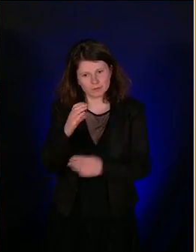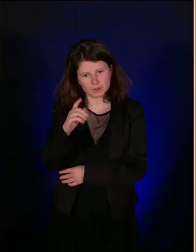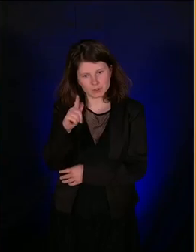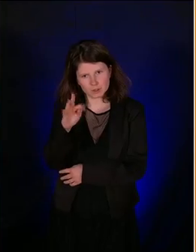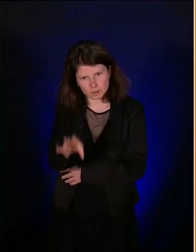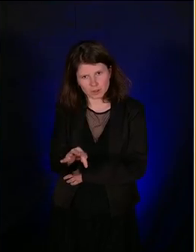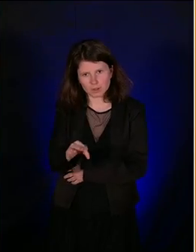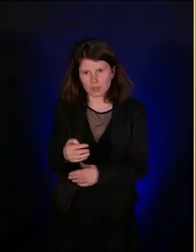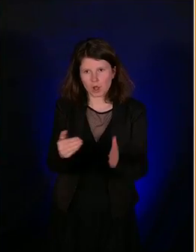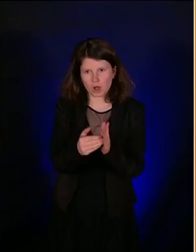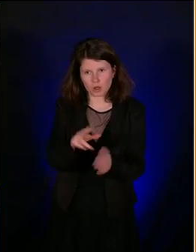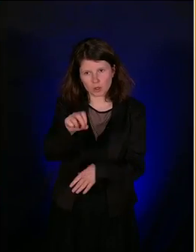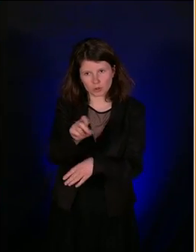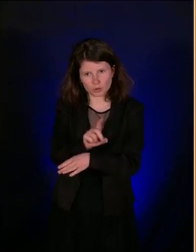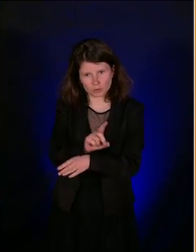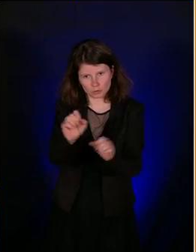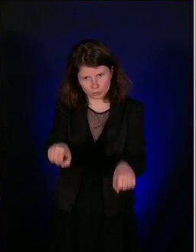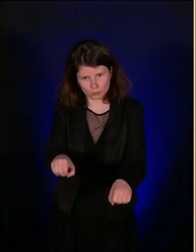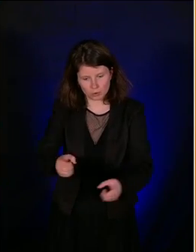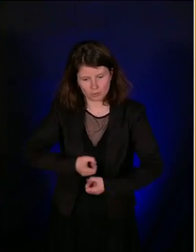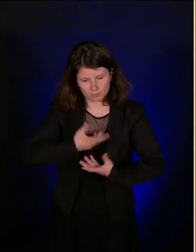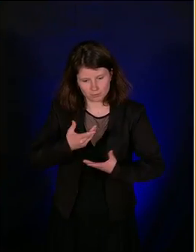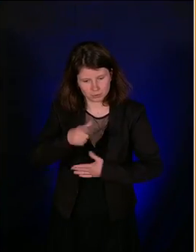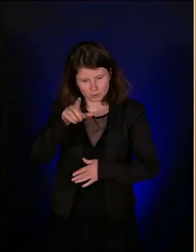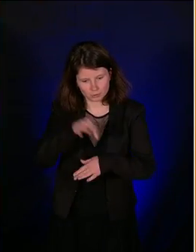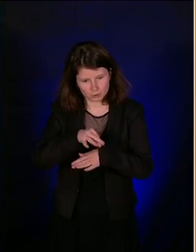merci c'est possible de le faire